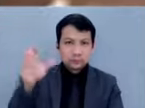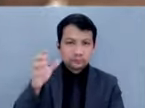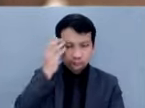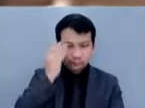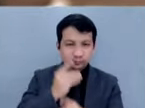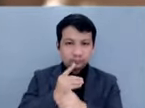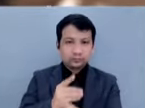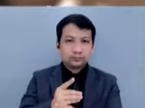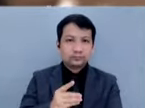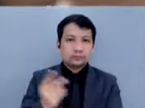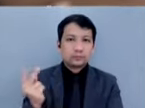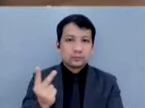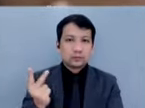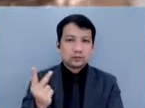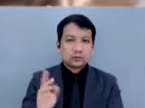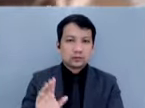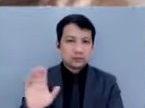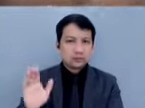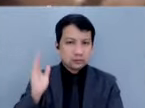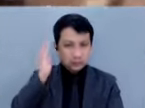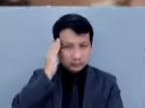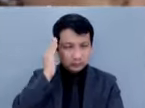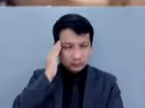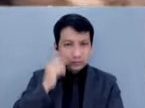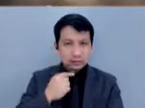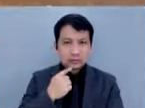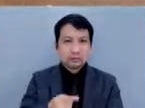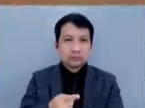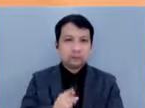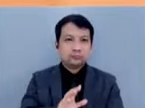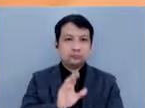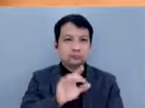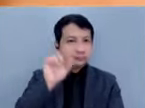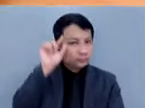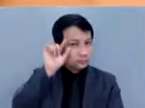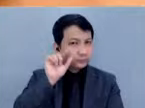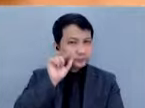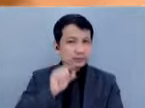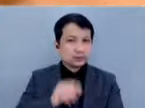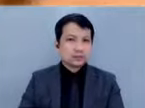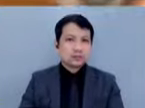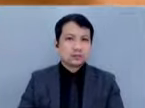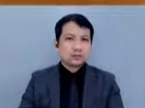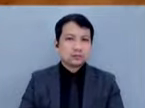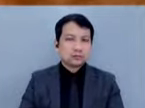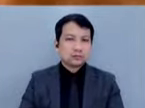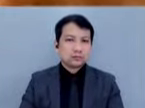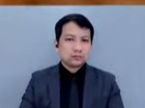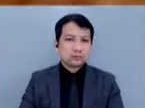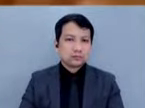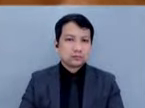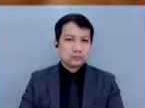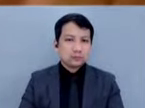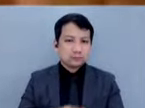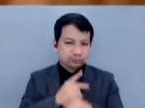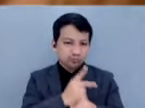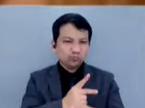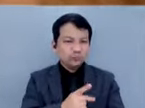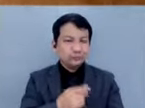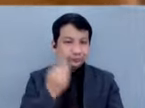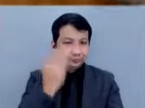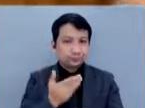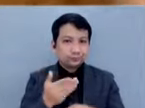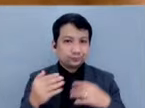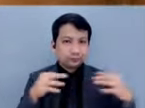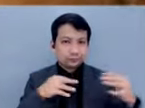ng dalawang biktima, alam ng dayuhan ang kanilang kasarian. Narattle na siya, kaya pinigilan namin siya para di makalabas.